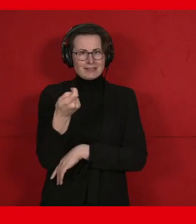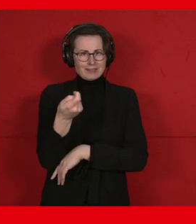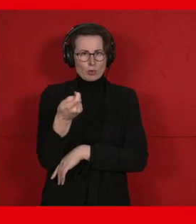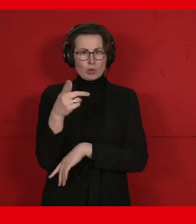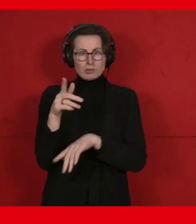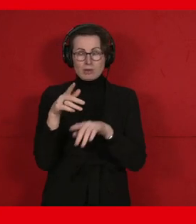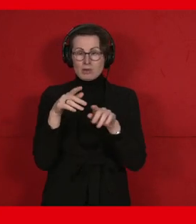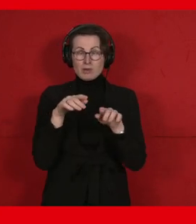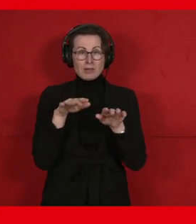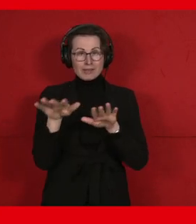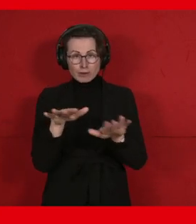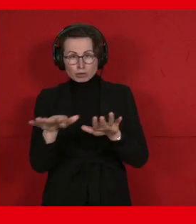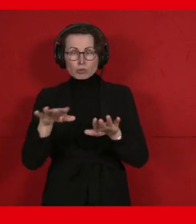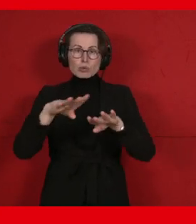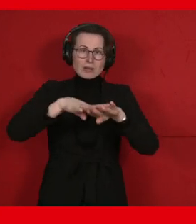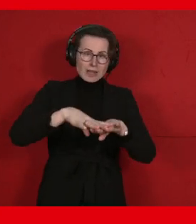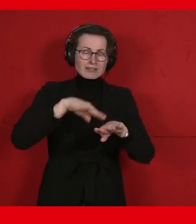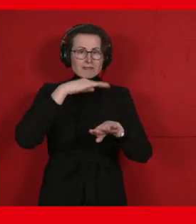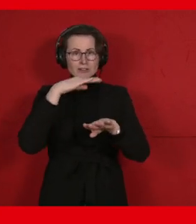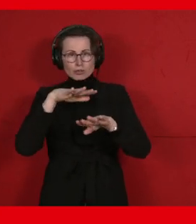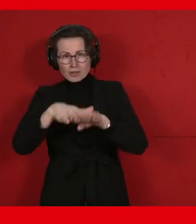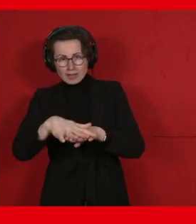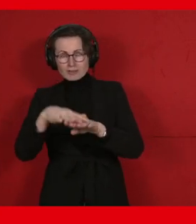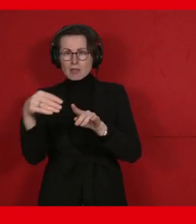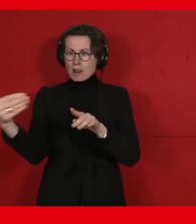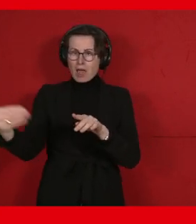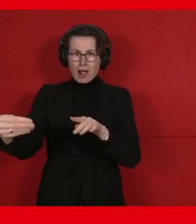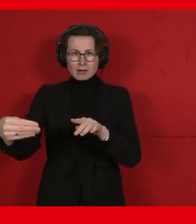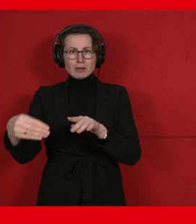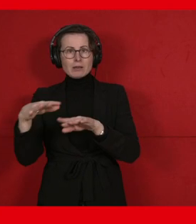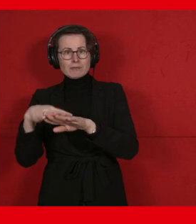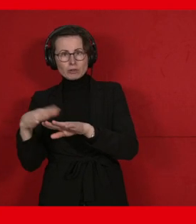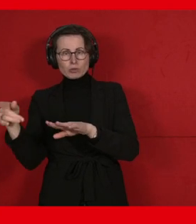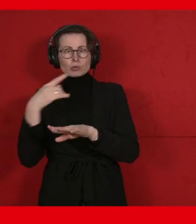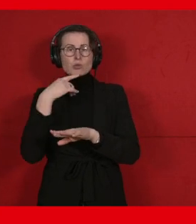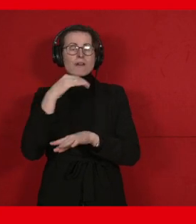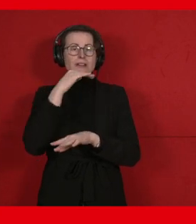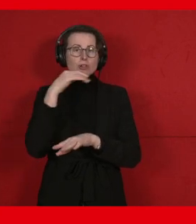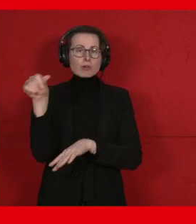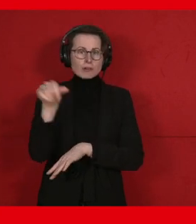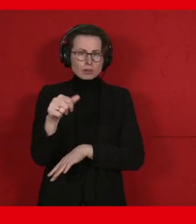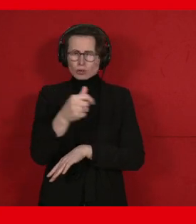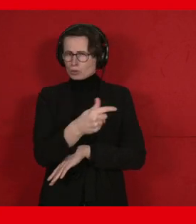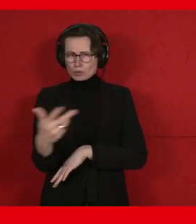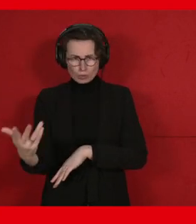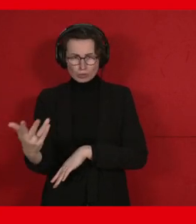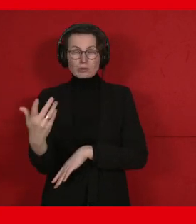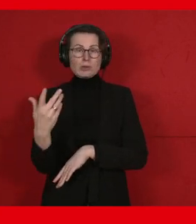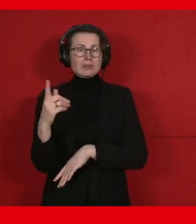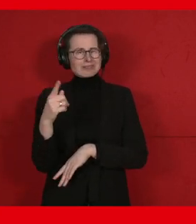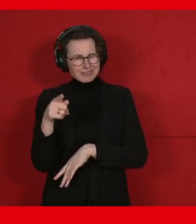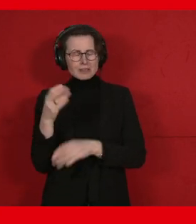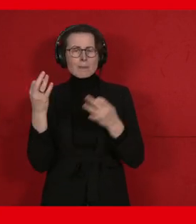der Infrastrukturnetze, Wasserstoffnetze, Ladeinfrastruktur, Wasserstofftankstellen. Man muss da sehr stark auf eine